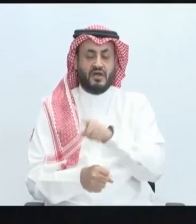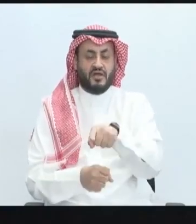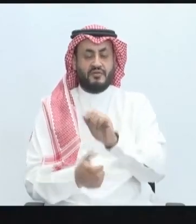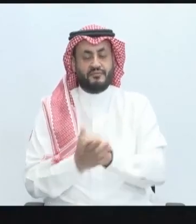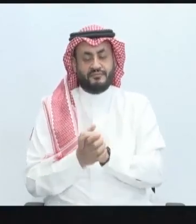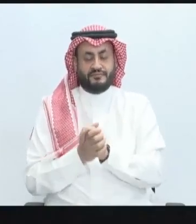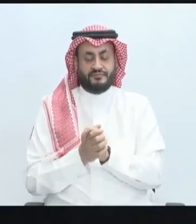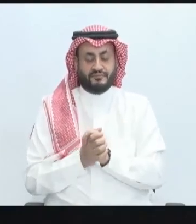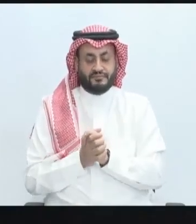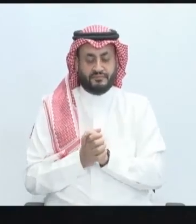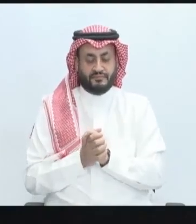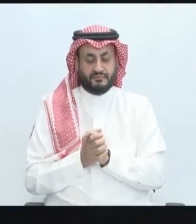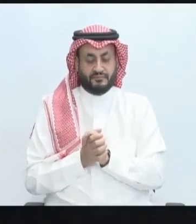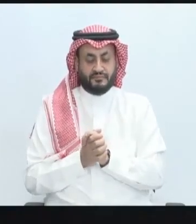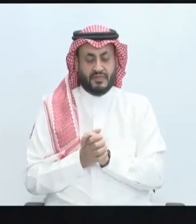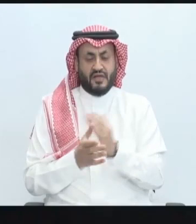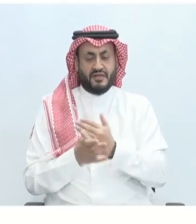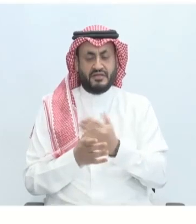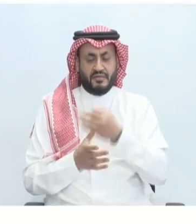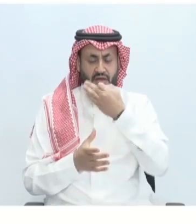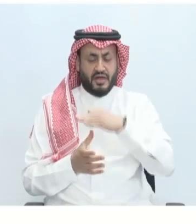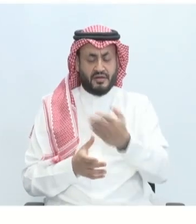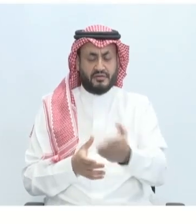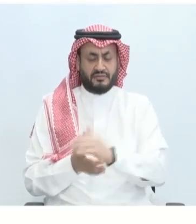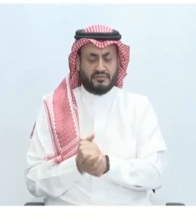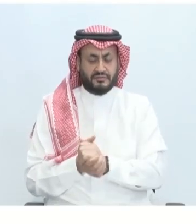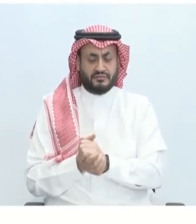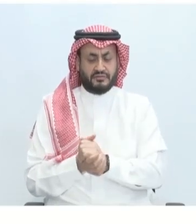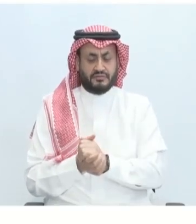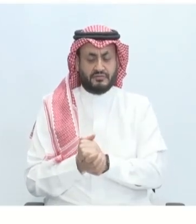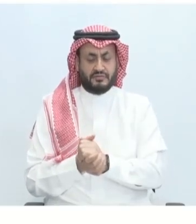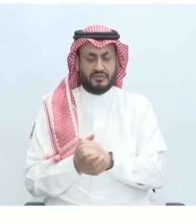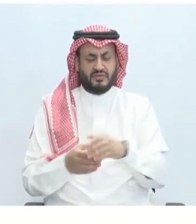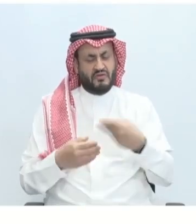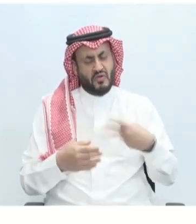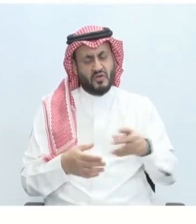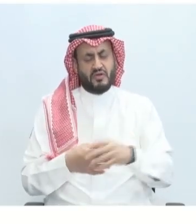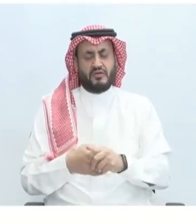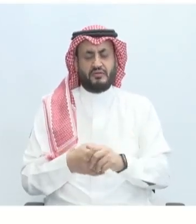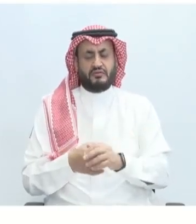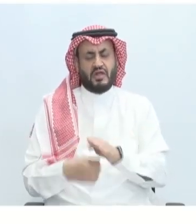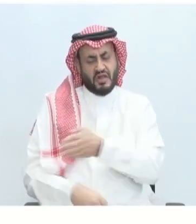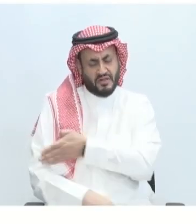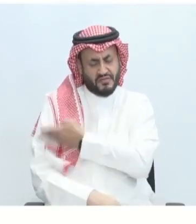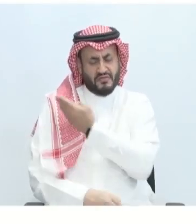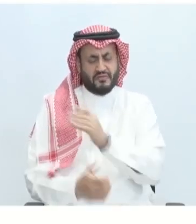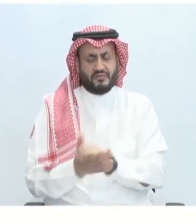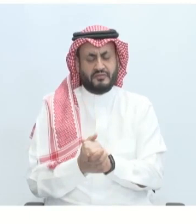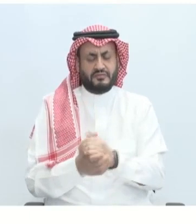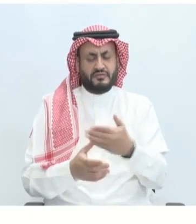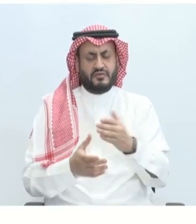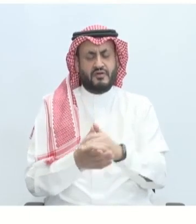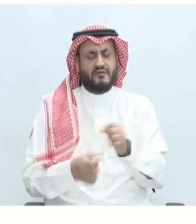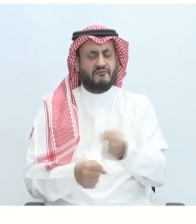تنتهي عن هذا الامر لهذا قال وان تعفوا اي وان تتجاوزوا عن سيئاتهم وتصفحوا